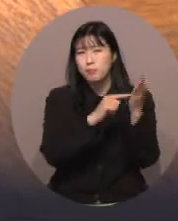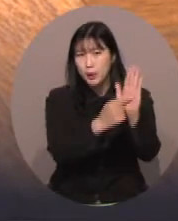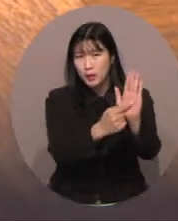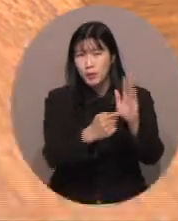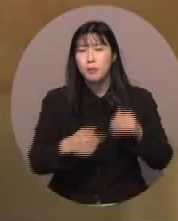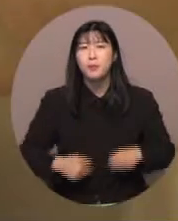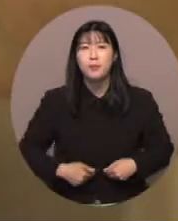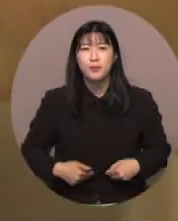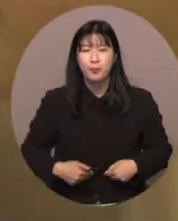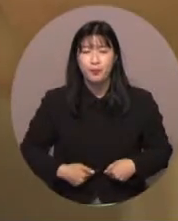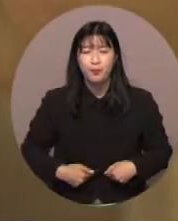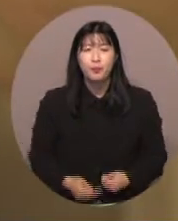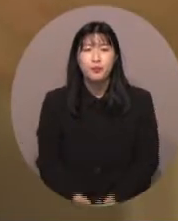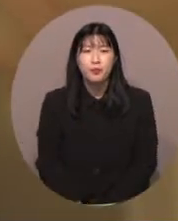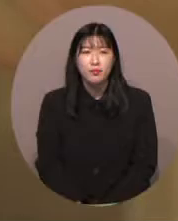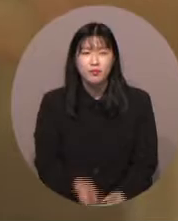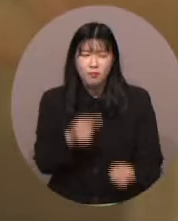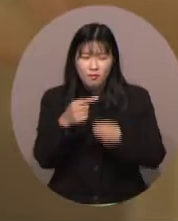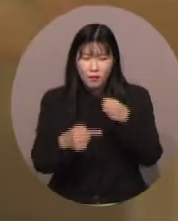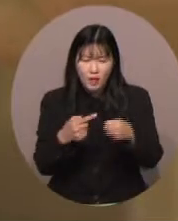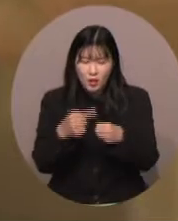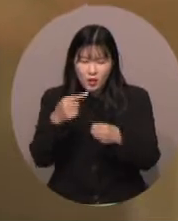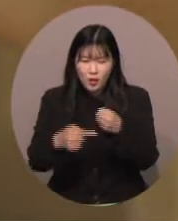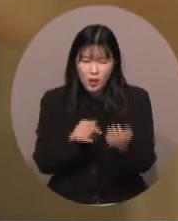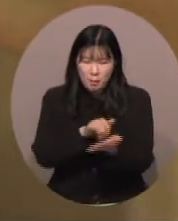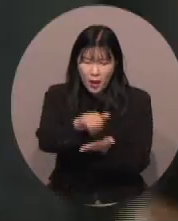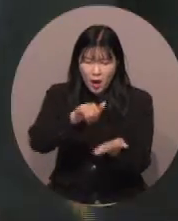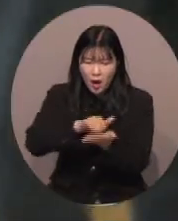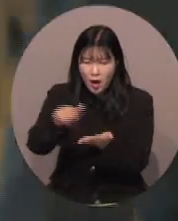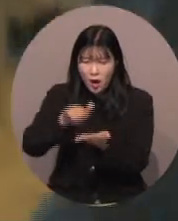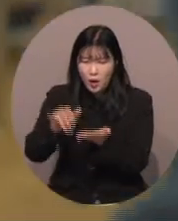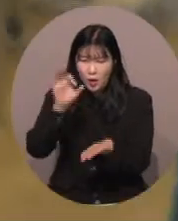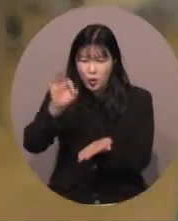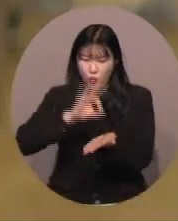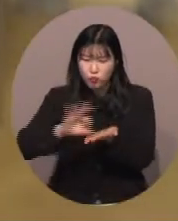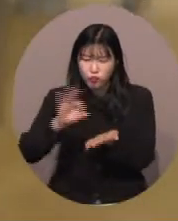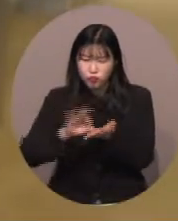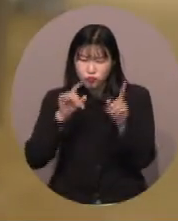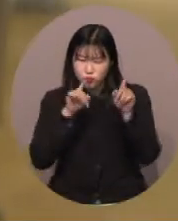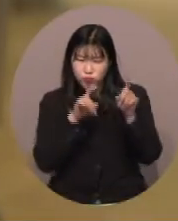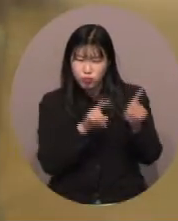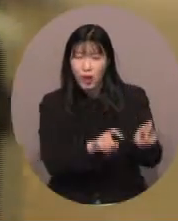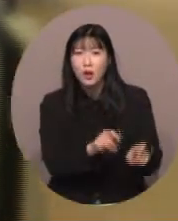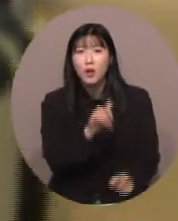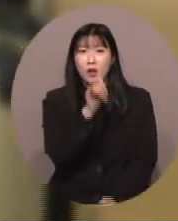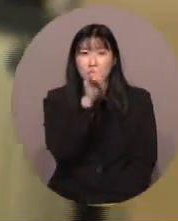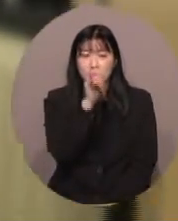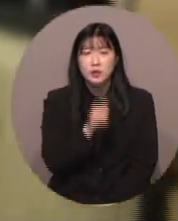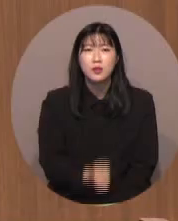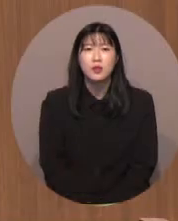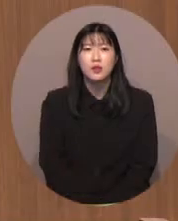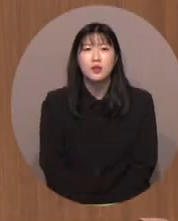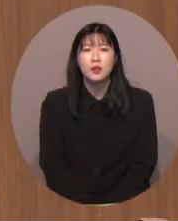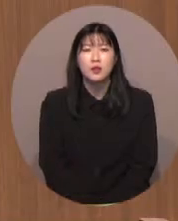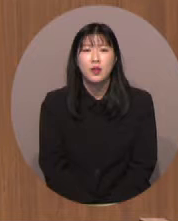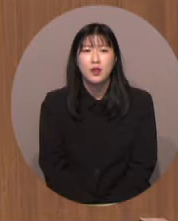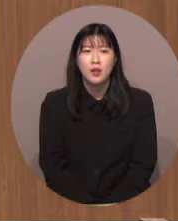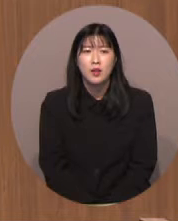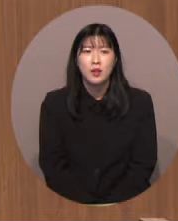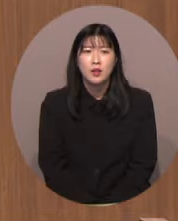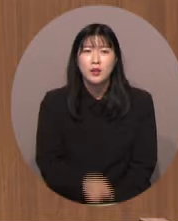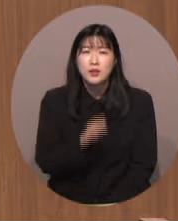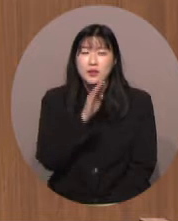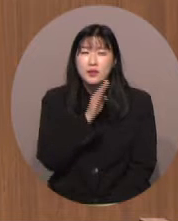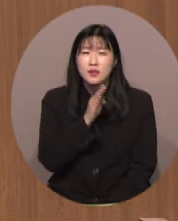그런 해마다 되풀이되는 외유성 출장 논란. 그 시기와 일정이 논란이 되는 경우도 있지만